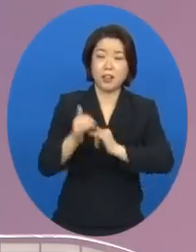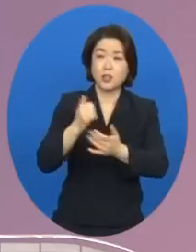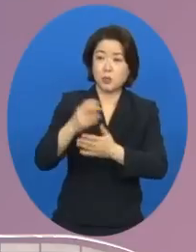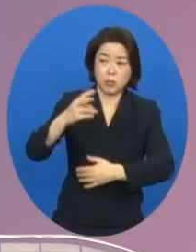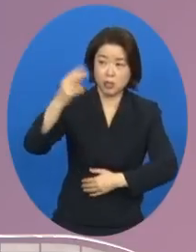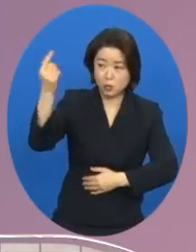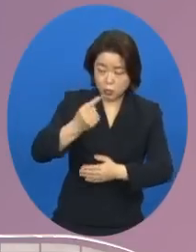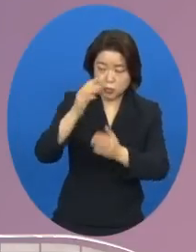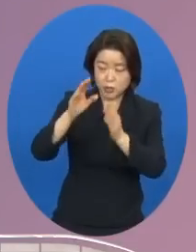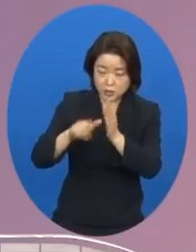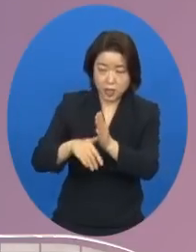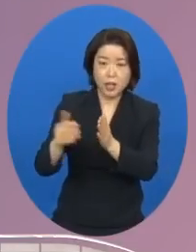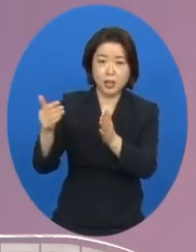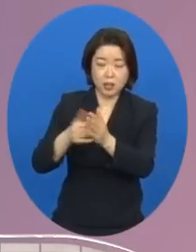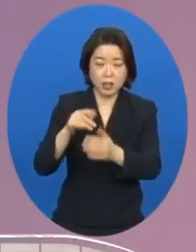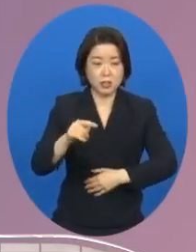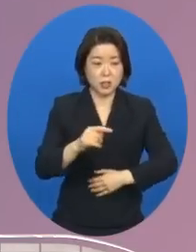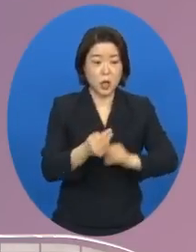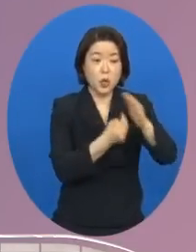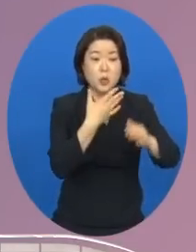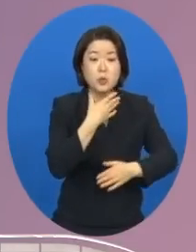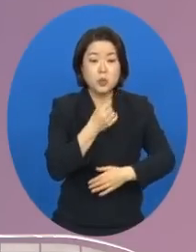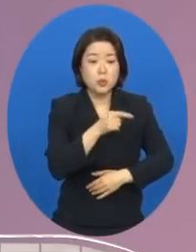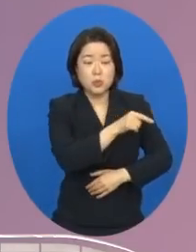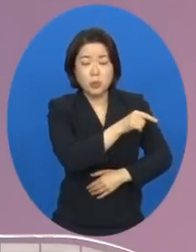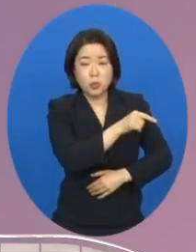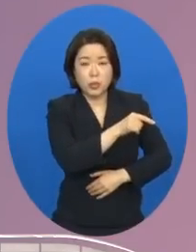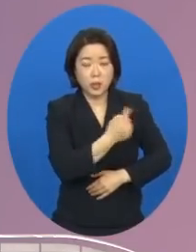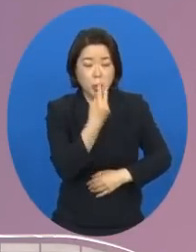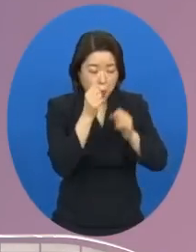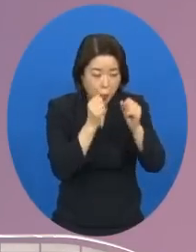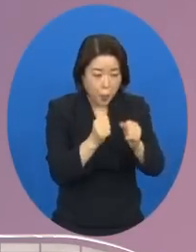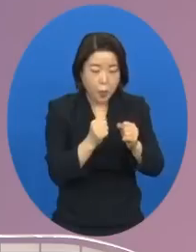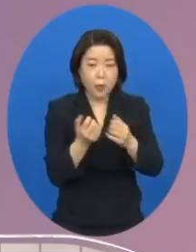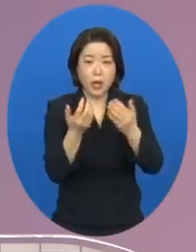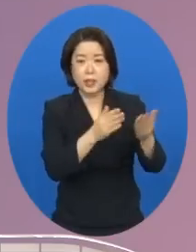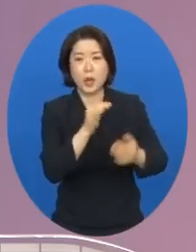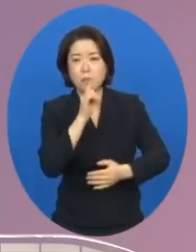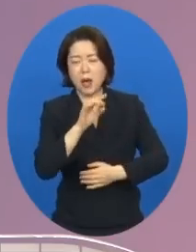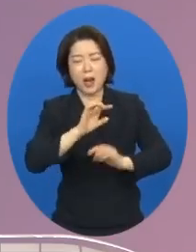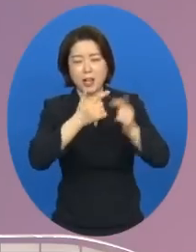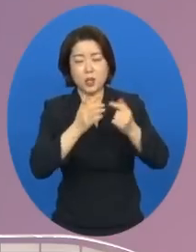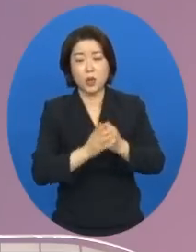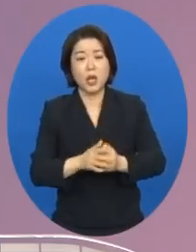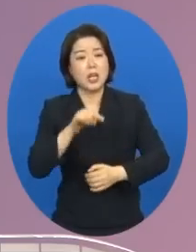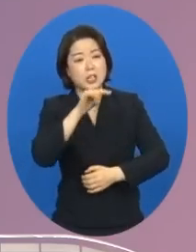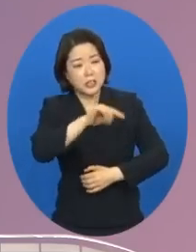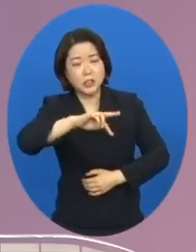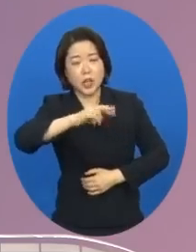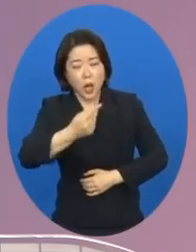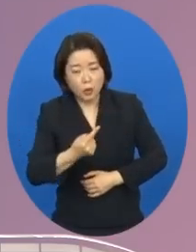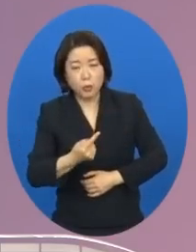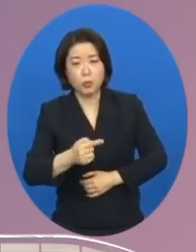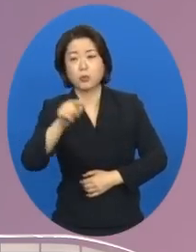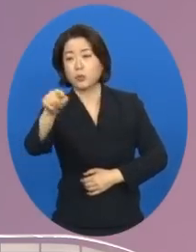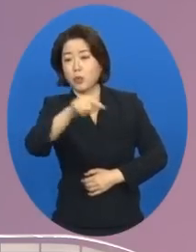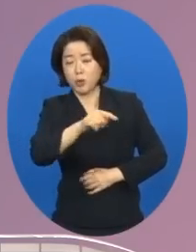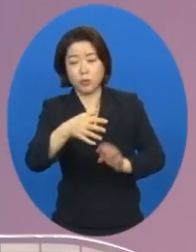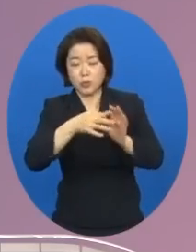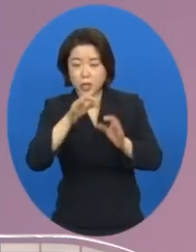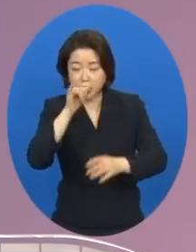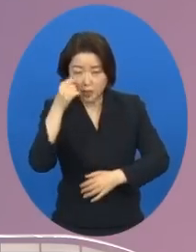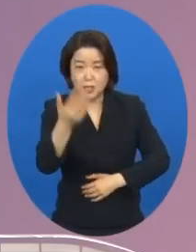요한을 살려두겠다고 말씀하신 게 아니고 그렇게 한들 그게 너하고 무슨 상관이 있냐 그렇게 말씀하신